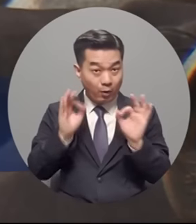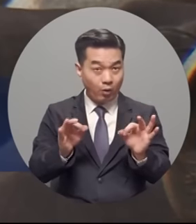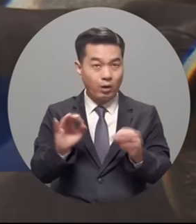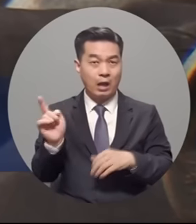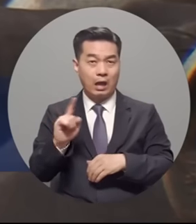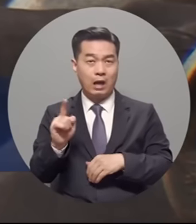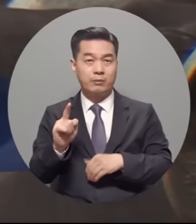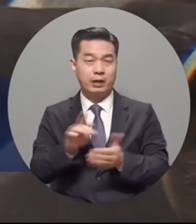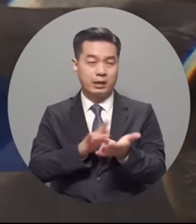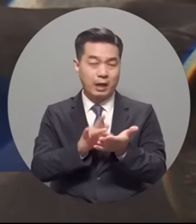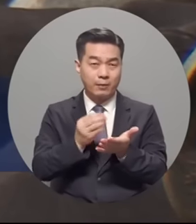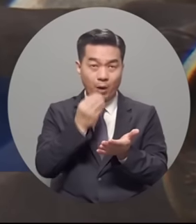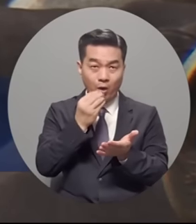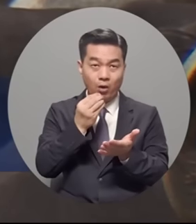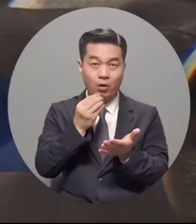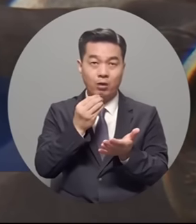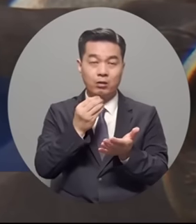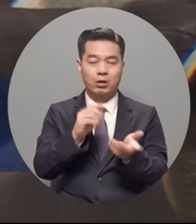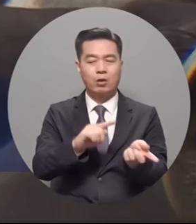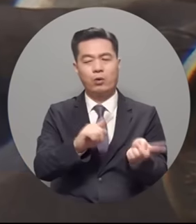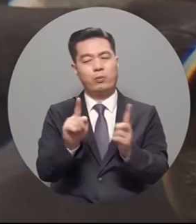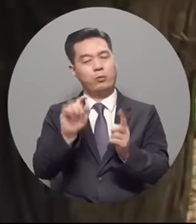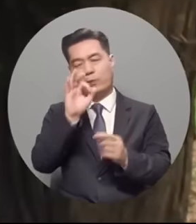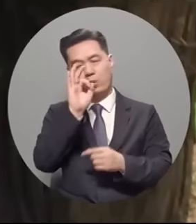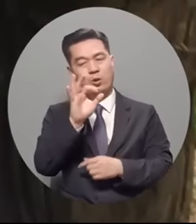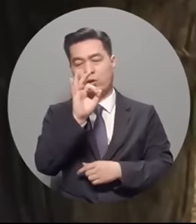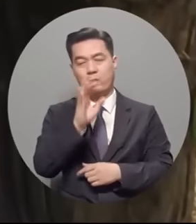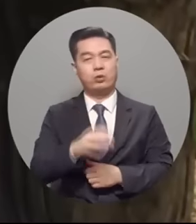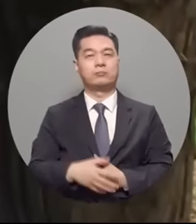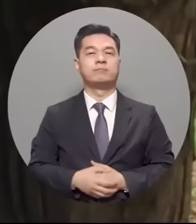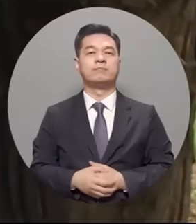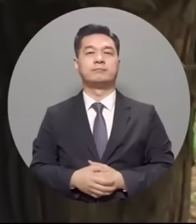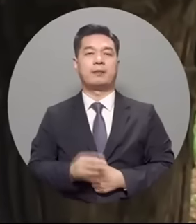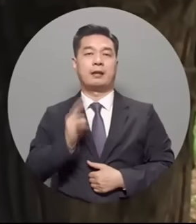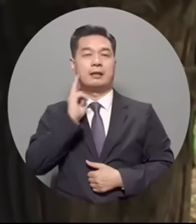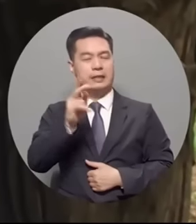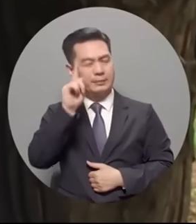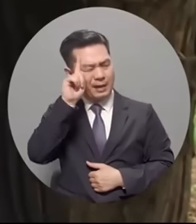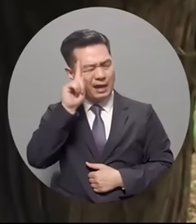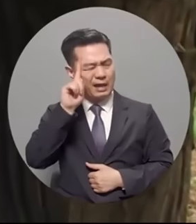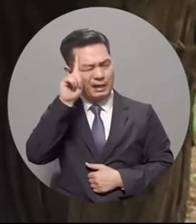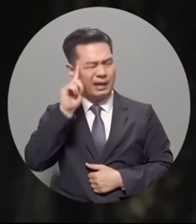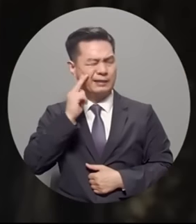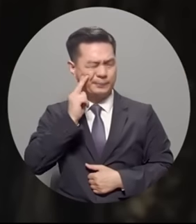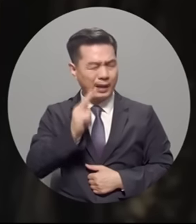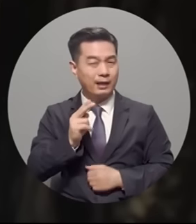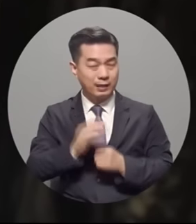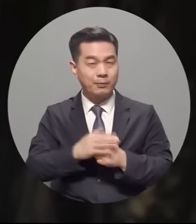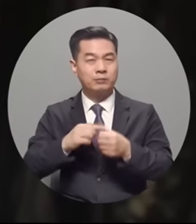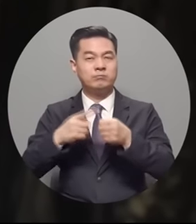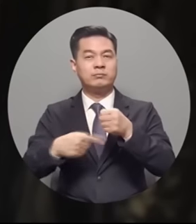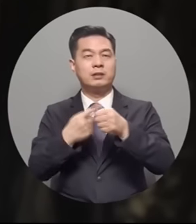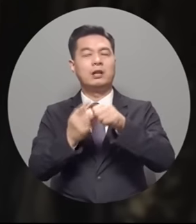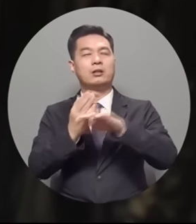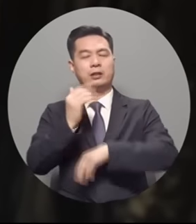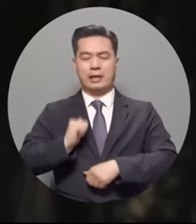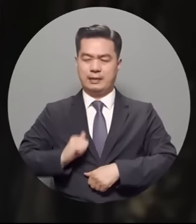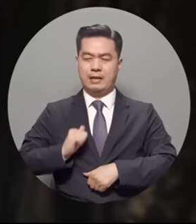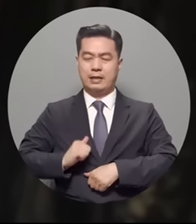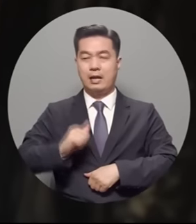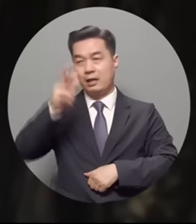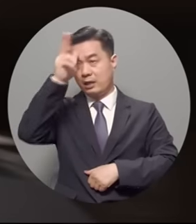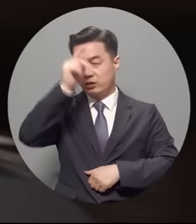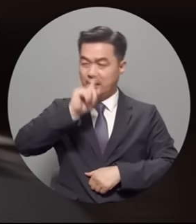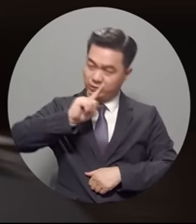아무리 약을 먹어도 이게 나아지지가 않더라고요. 그래서 극심한 스트레스에 시달리던 이 씨는 1년 넘게 참다 경찰에 신고를